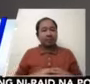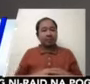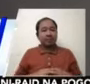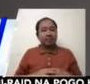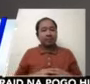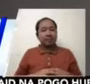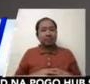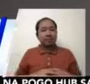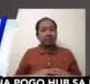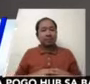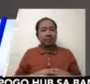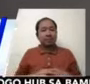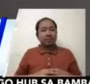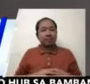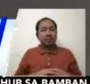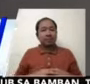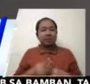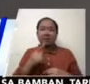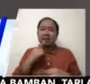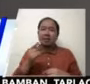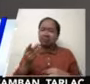Ikaw ay lumabas muna, mag-usap tayo.